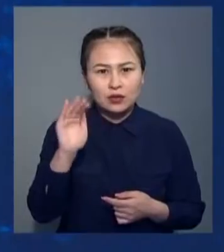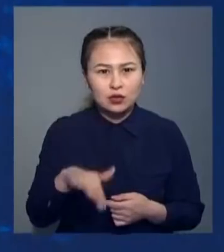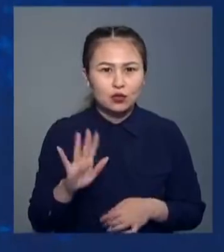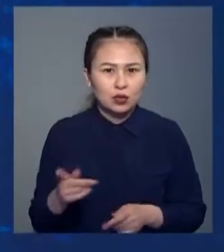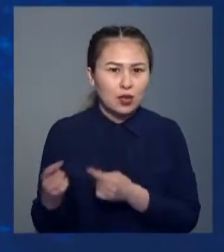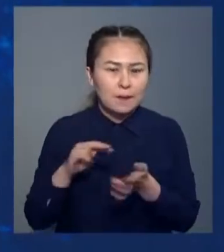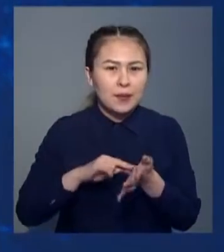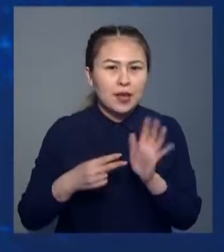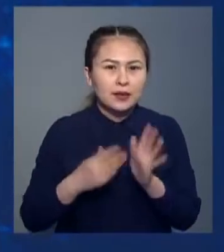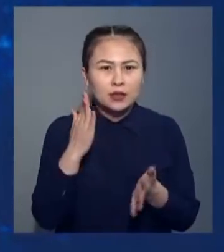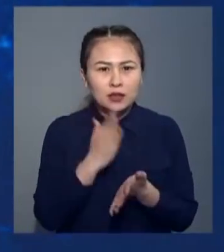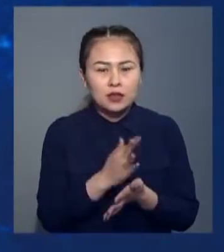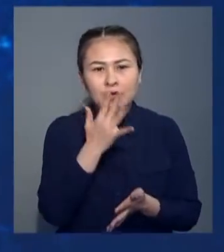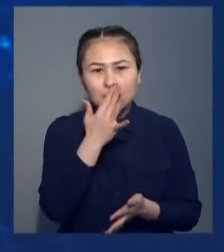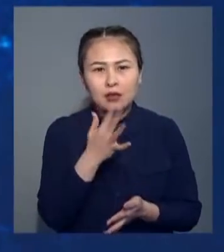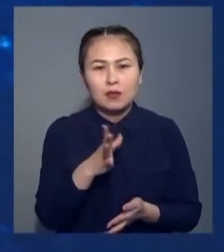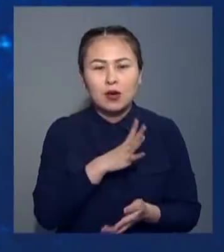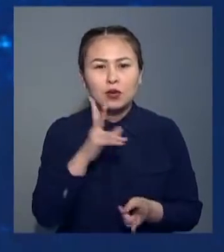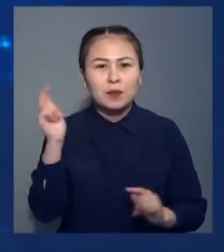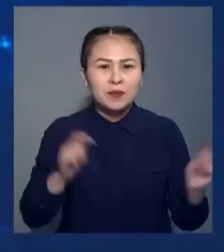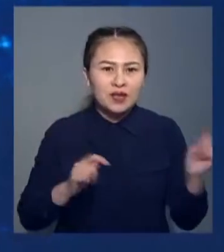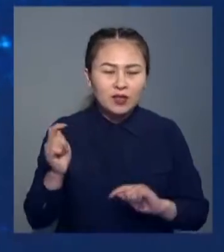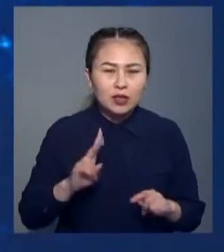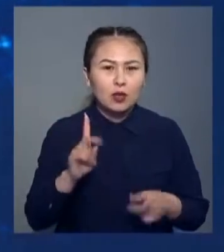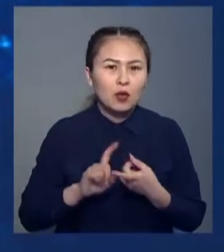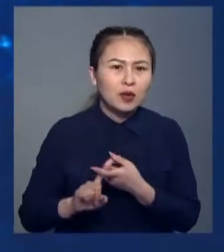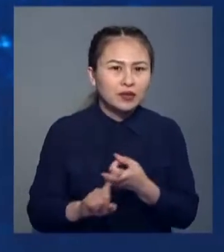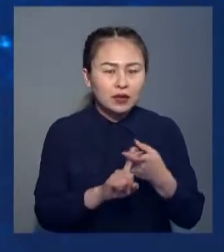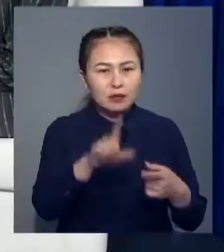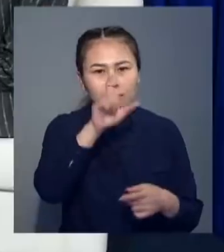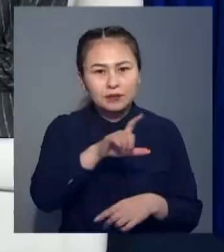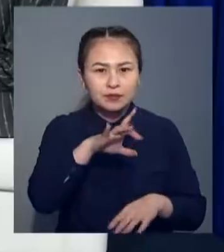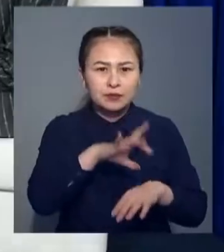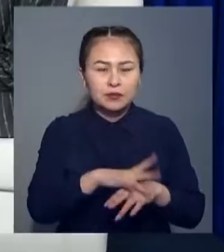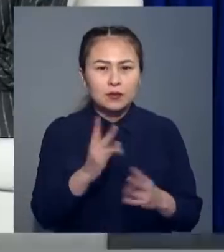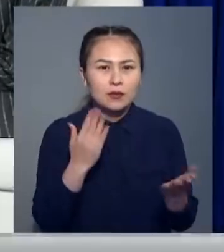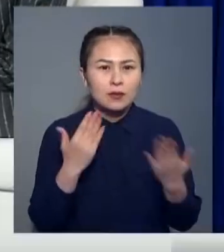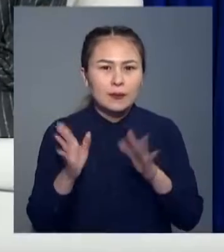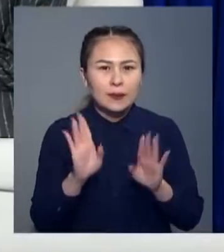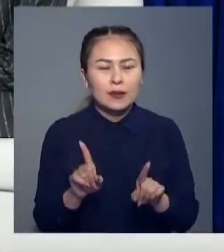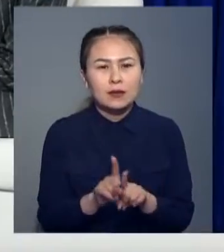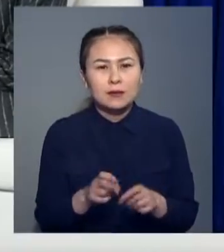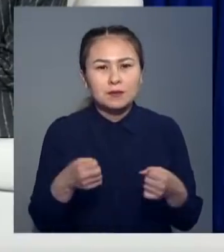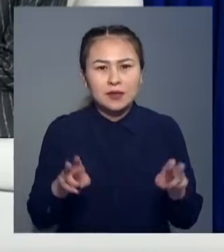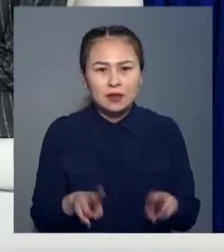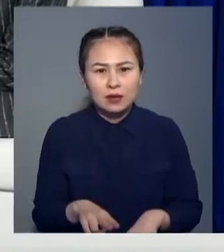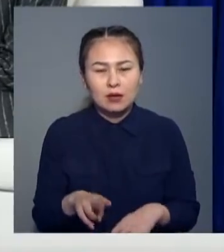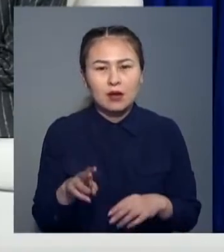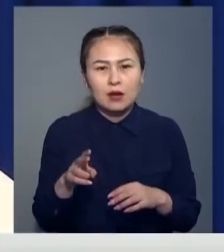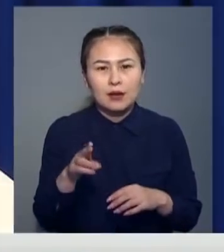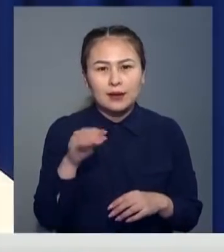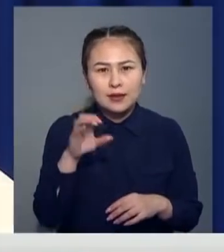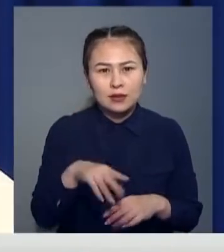әкелінеді деген жоспар бар. Олар шет елден келгендерге және коронавирус анықталған адаммен жақын қатынаста болғандарға жүргізіледі. Ал